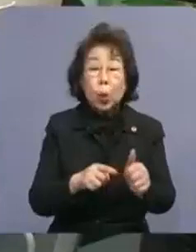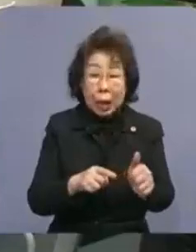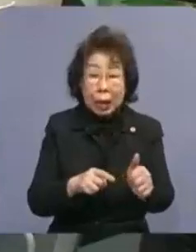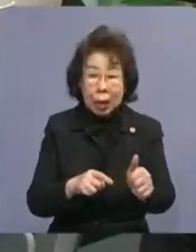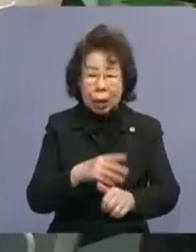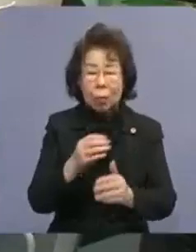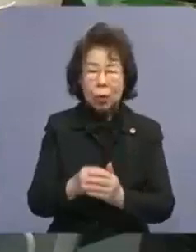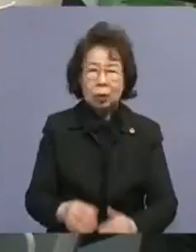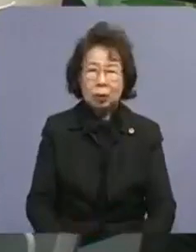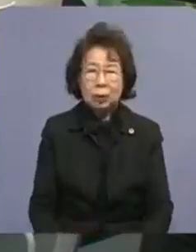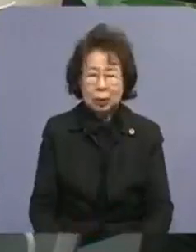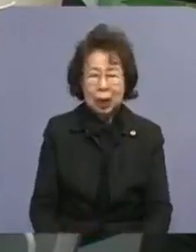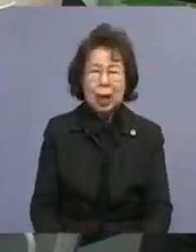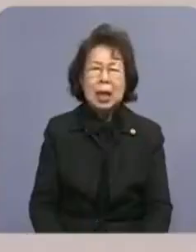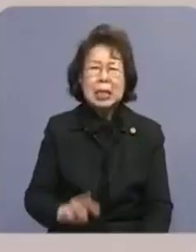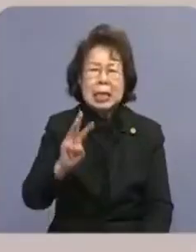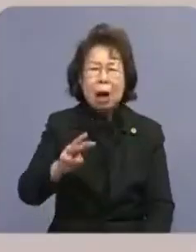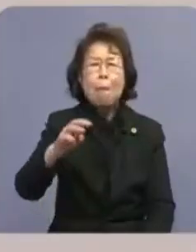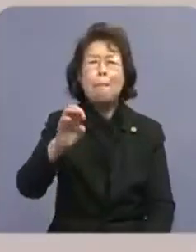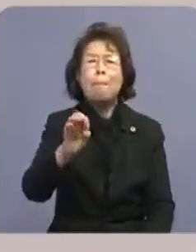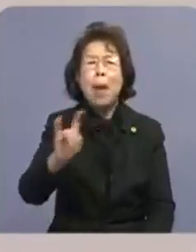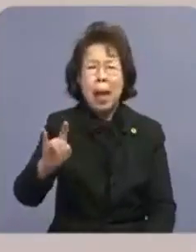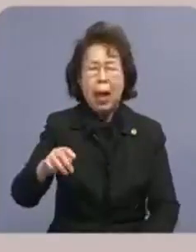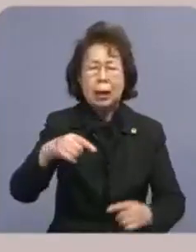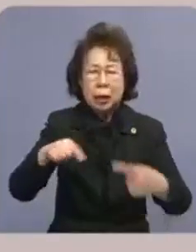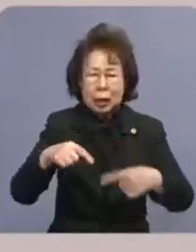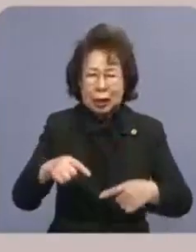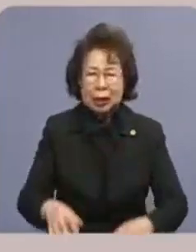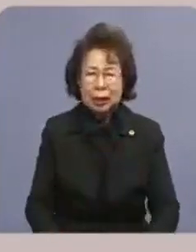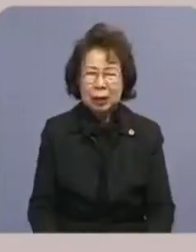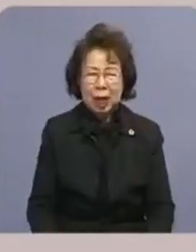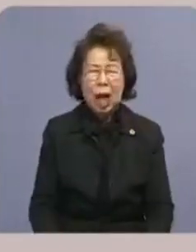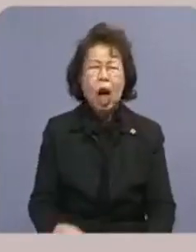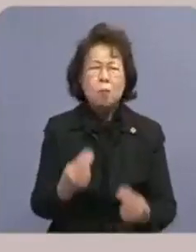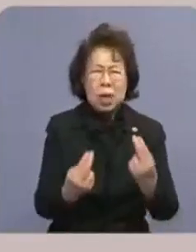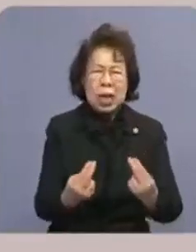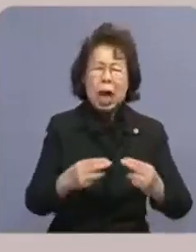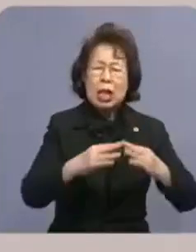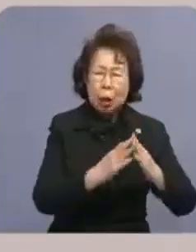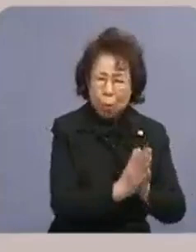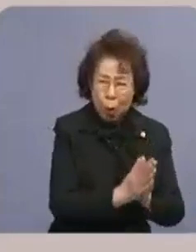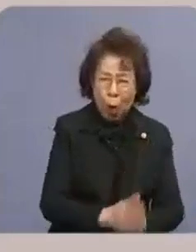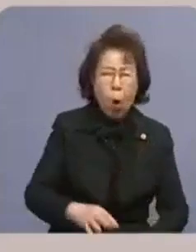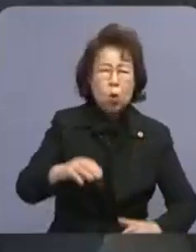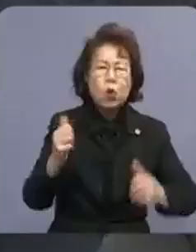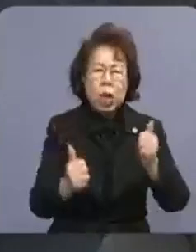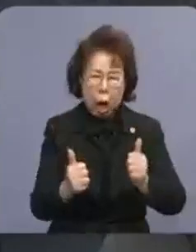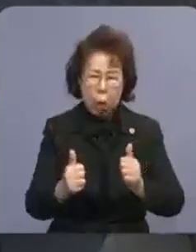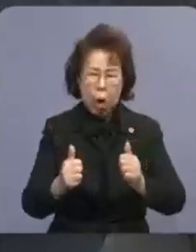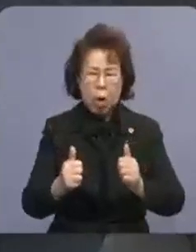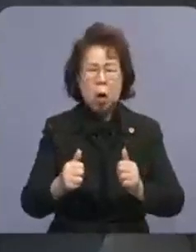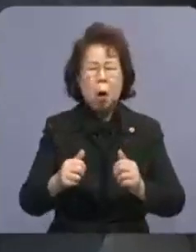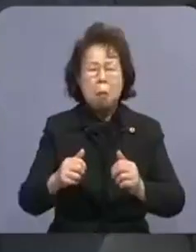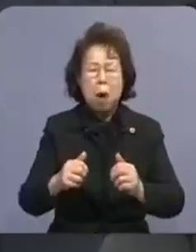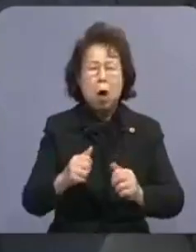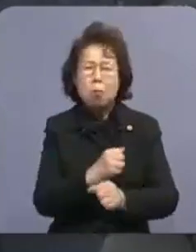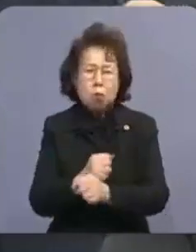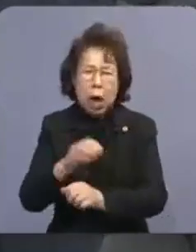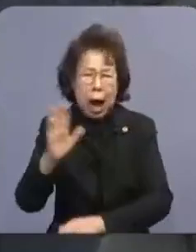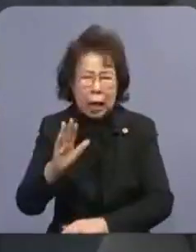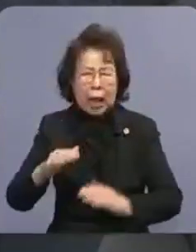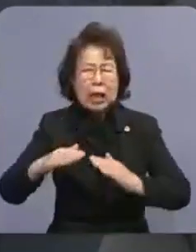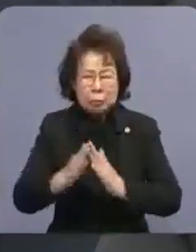건 이른바 3패 정치개혁. 조 의원은 비례대표제 폐지, 국회의원 면책, 불체포 특권